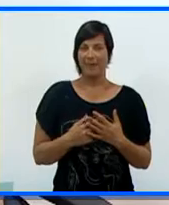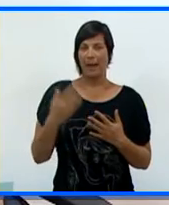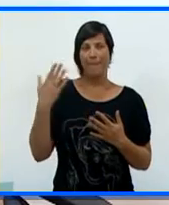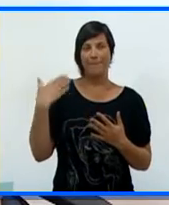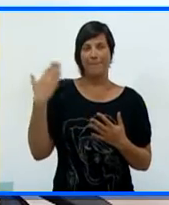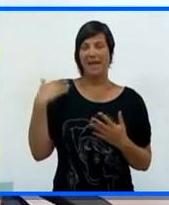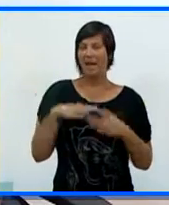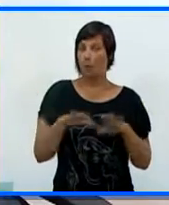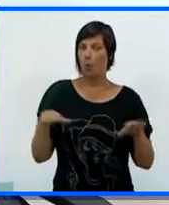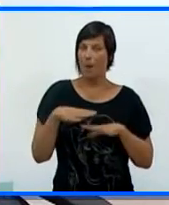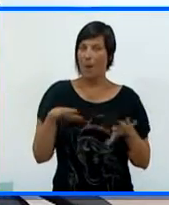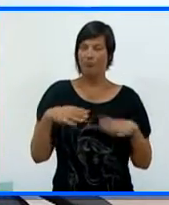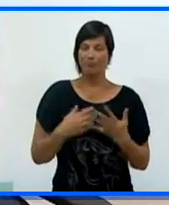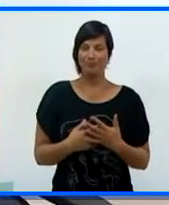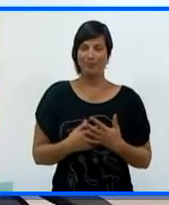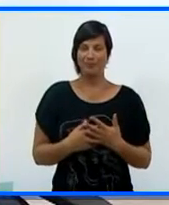bili na kupanju.